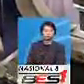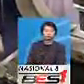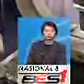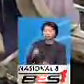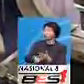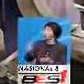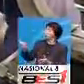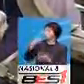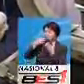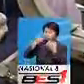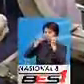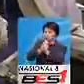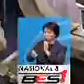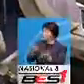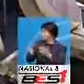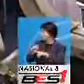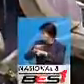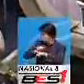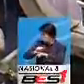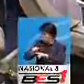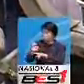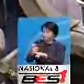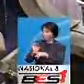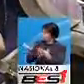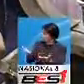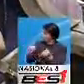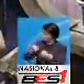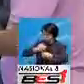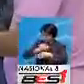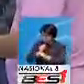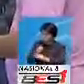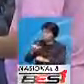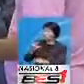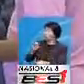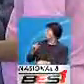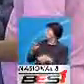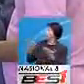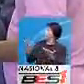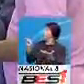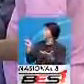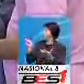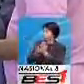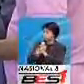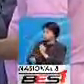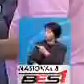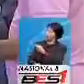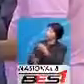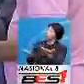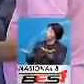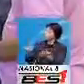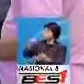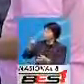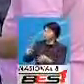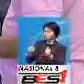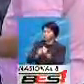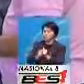kemahiran adik? Mungkin boleh mencuci emas, adik ada sebut, dan boleh membentuk logam dan sebagainya. Ceritakan apa kemahiran adik di bersama